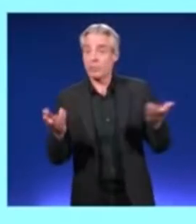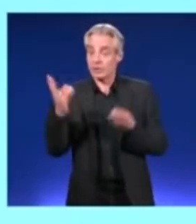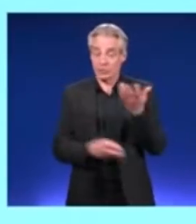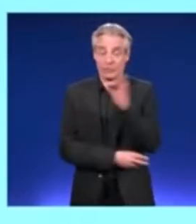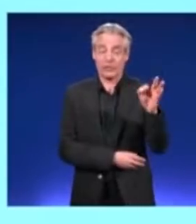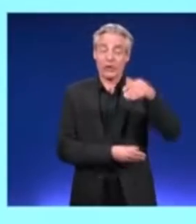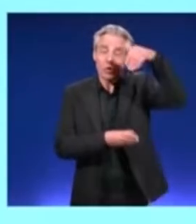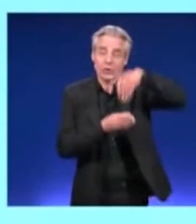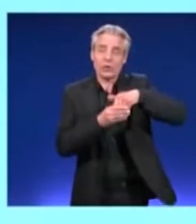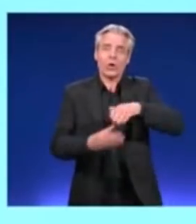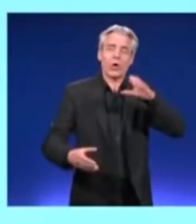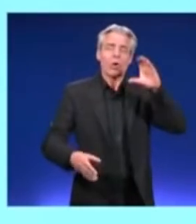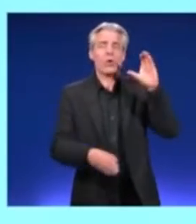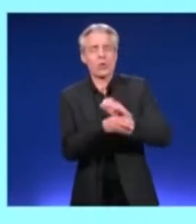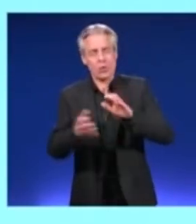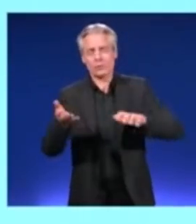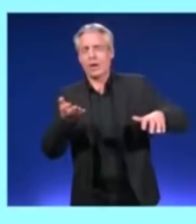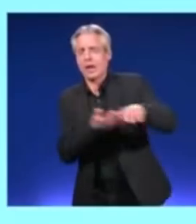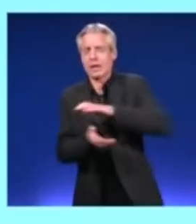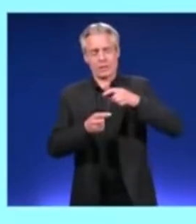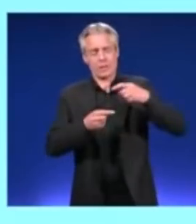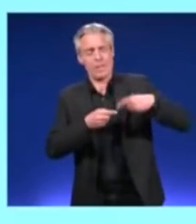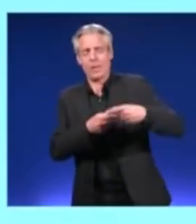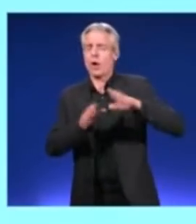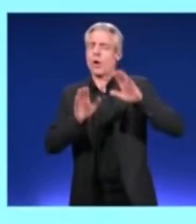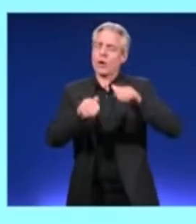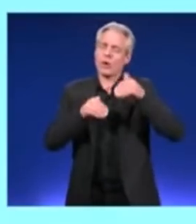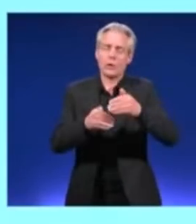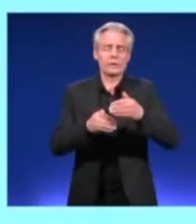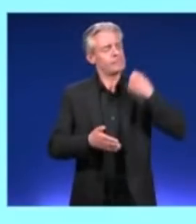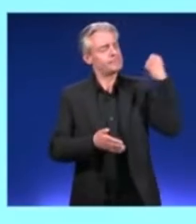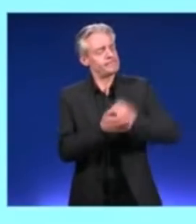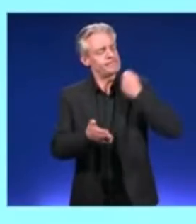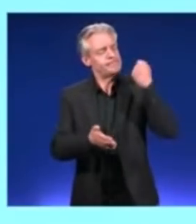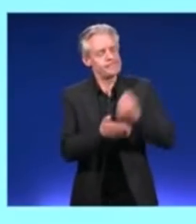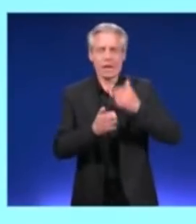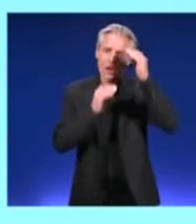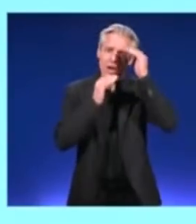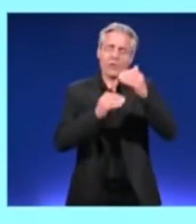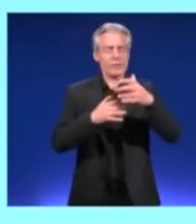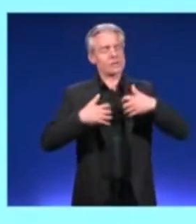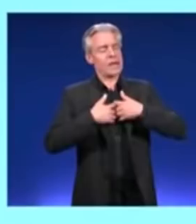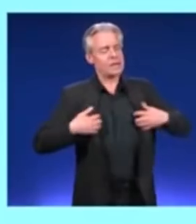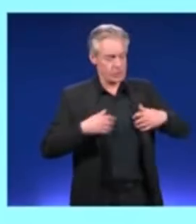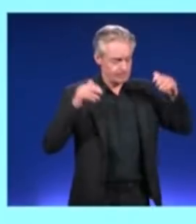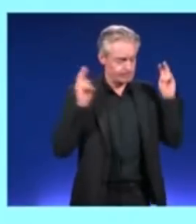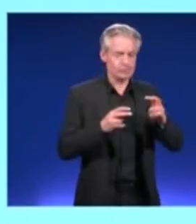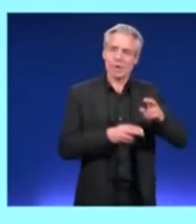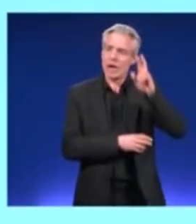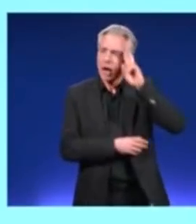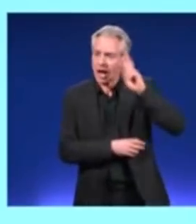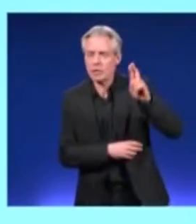qui, face aux crises en cours et à venir, continue à faire confiance à la science, à la